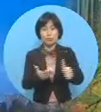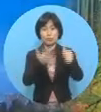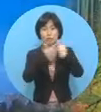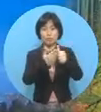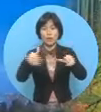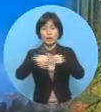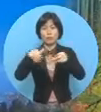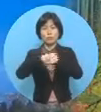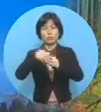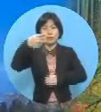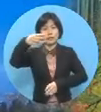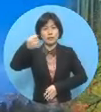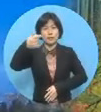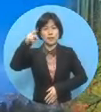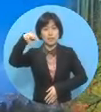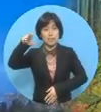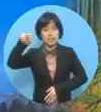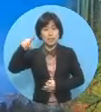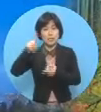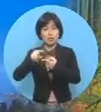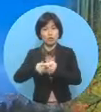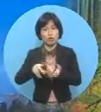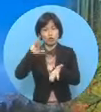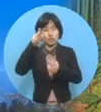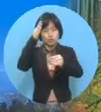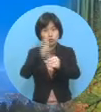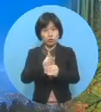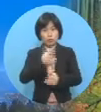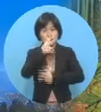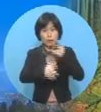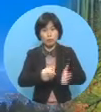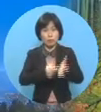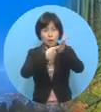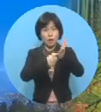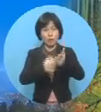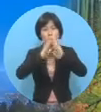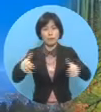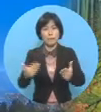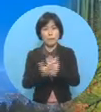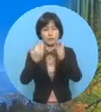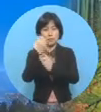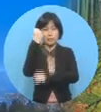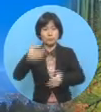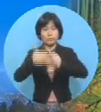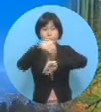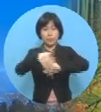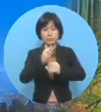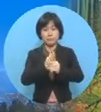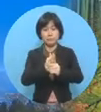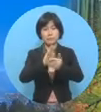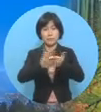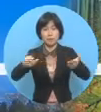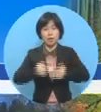전라남도는 올해 에너지 신산업 육성과 남도 문예 르네상스를 도정 주요 사업으로 정하고 전남 발전에 확고한 발판을